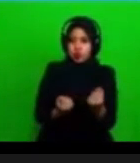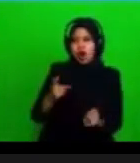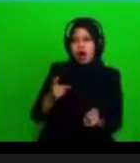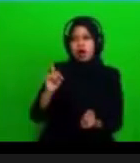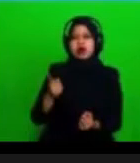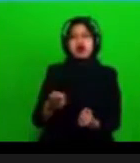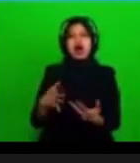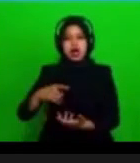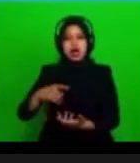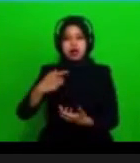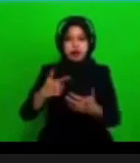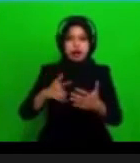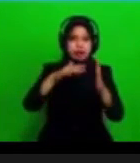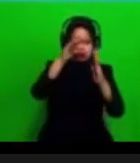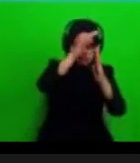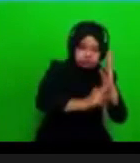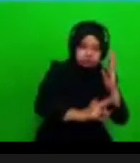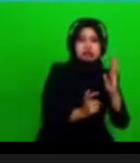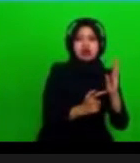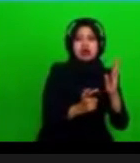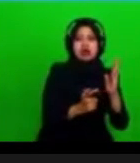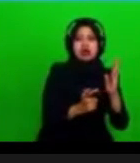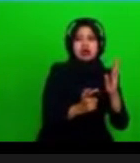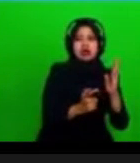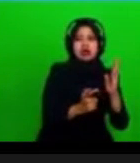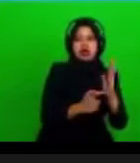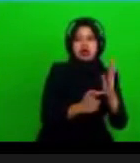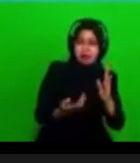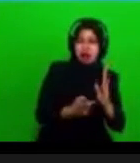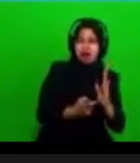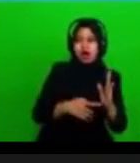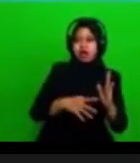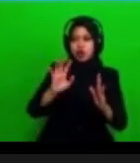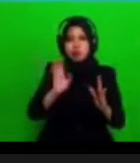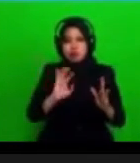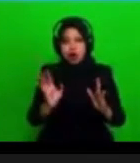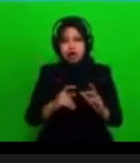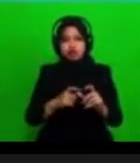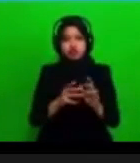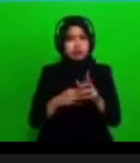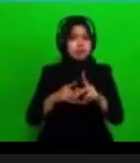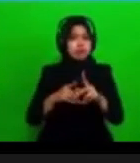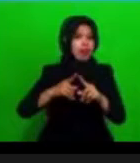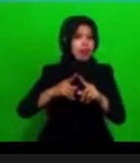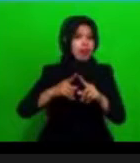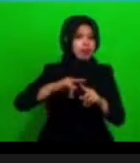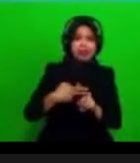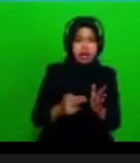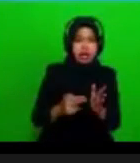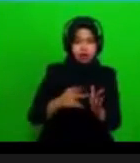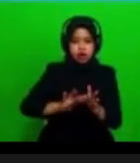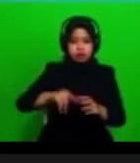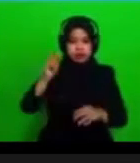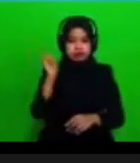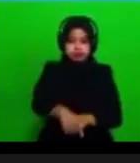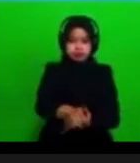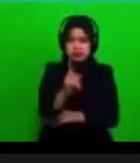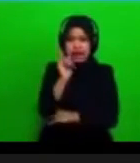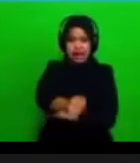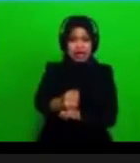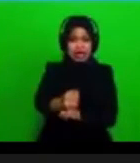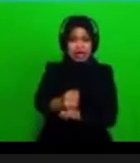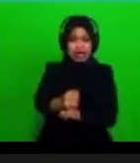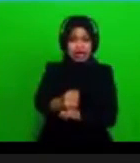kemudian berdasarkan portofolio. Jadi bukan yang bersifat sumatif atau sifatnya